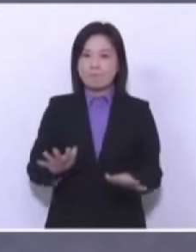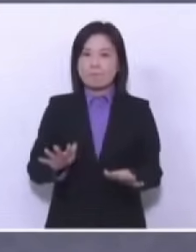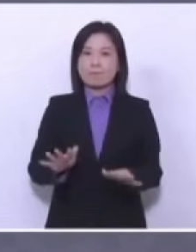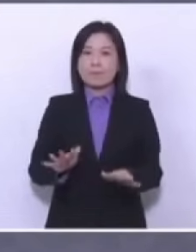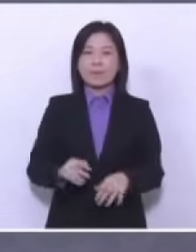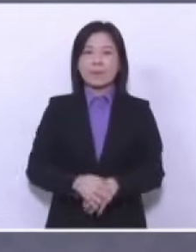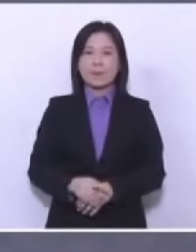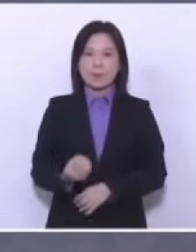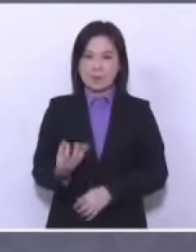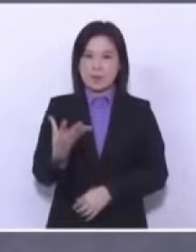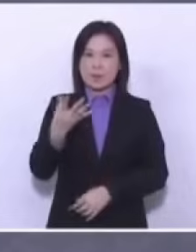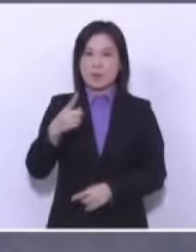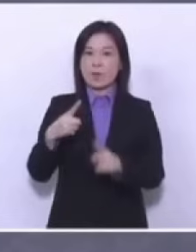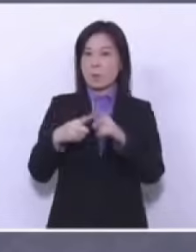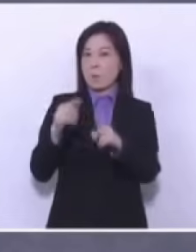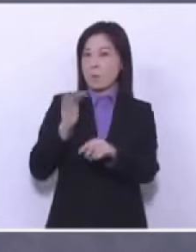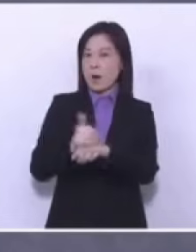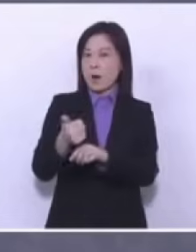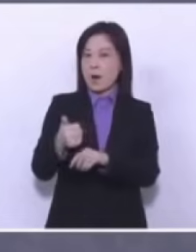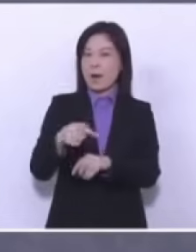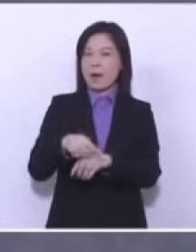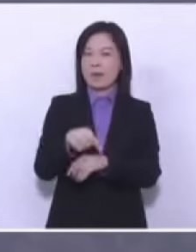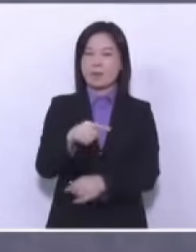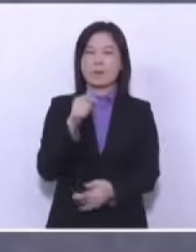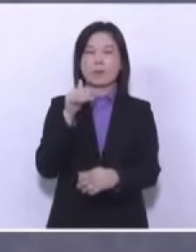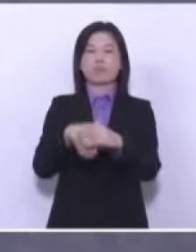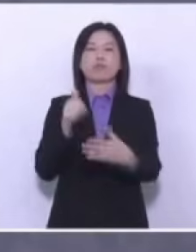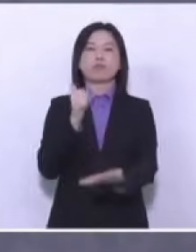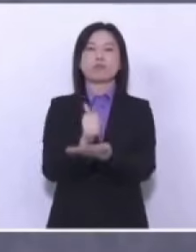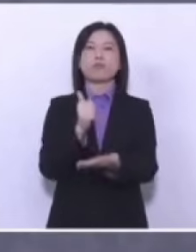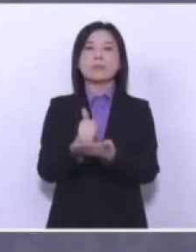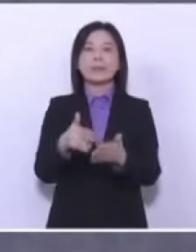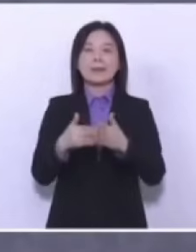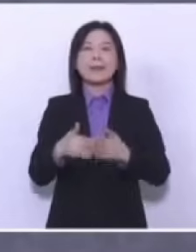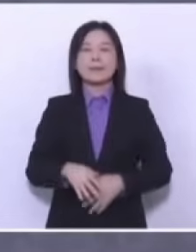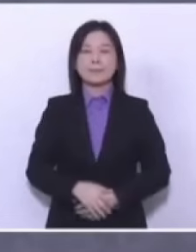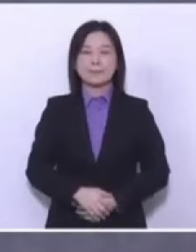更多优秀的人才送进立法院。